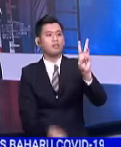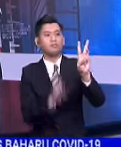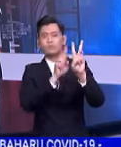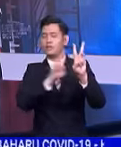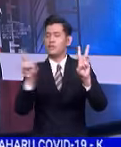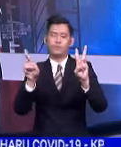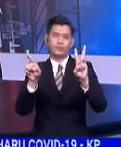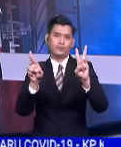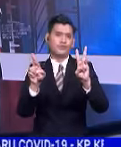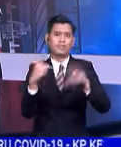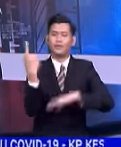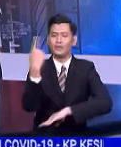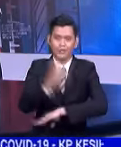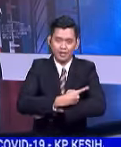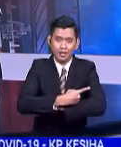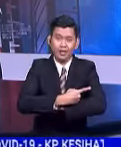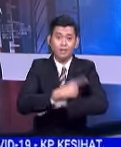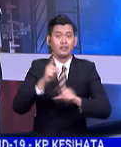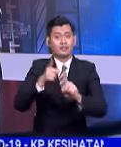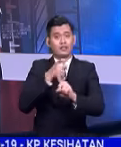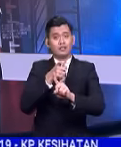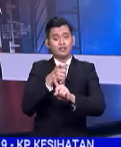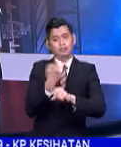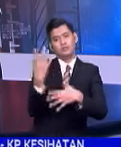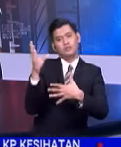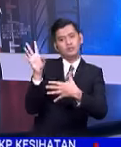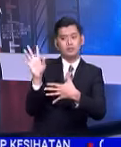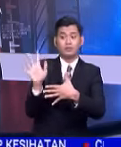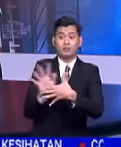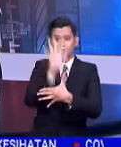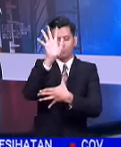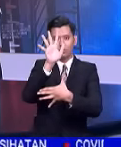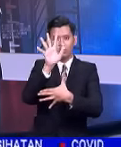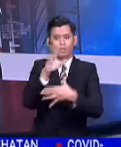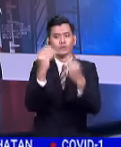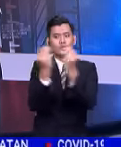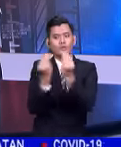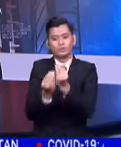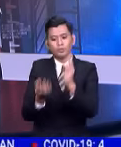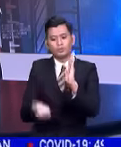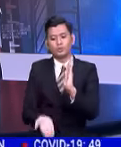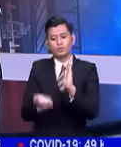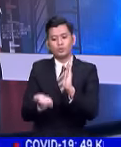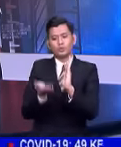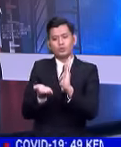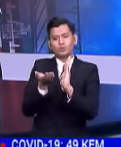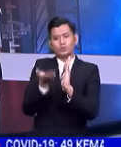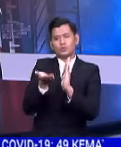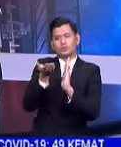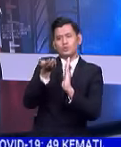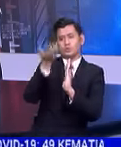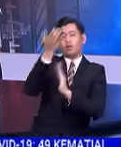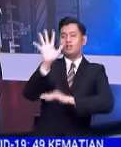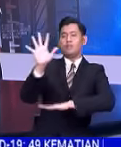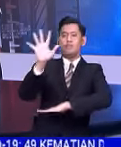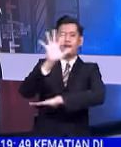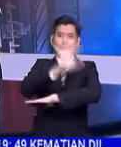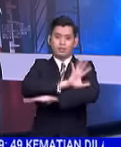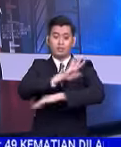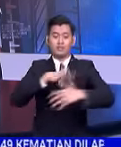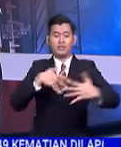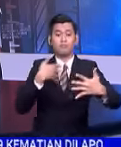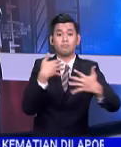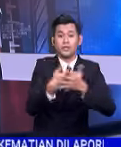sehari sejak 19 Mei lepas. Angka berkenaan berterusan melonjak dalam tempoh 5 hari berturut-turut sehingga hari ini